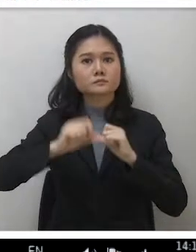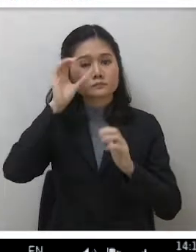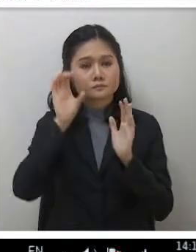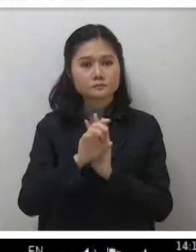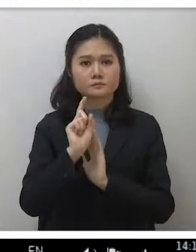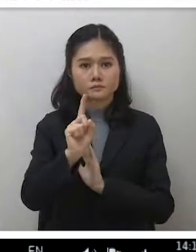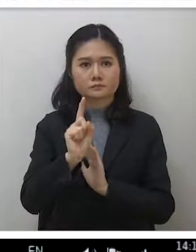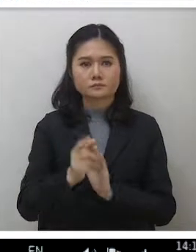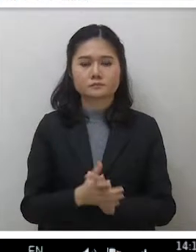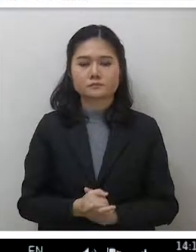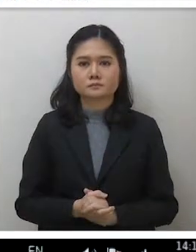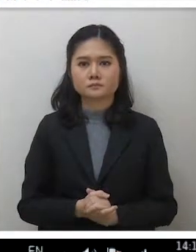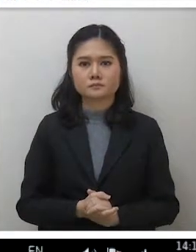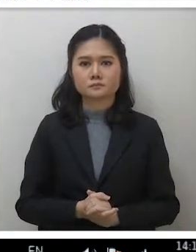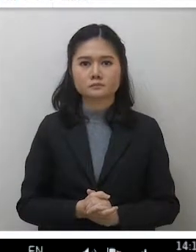พเดียว